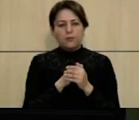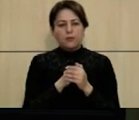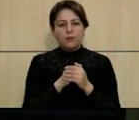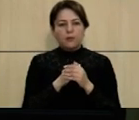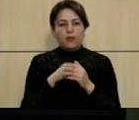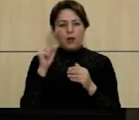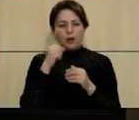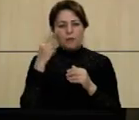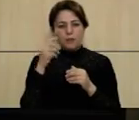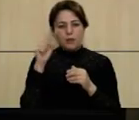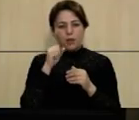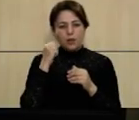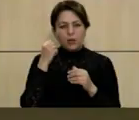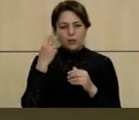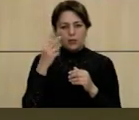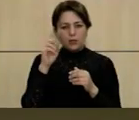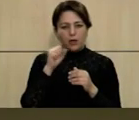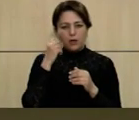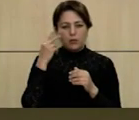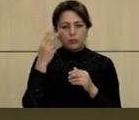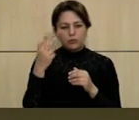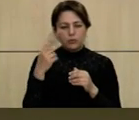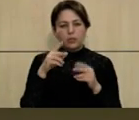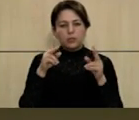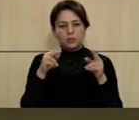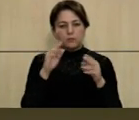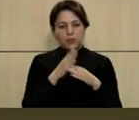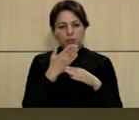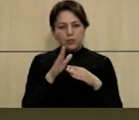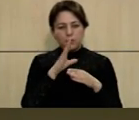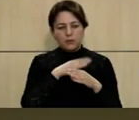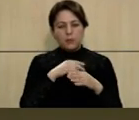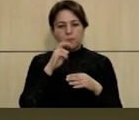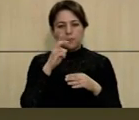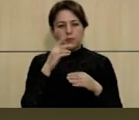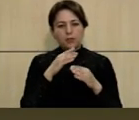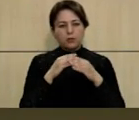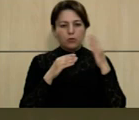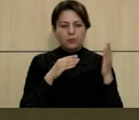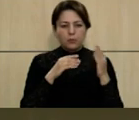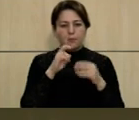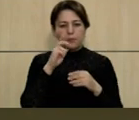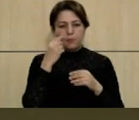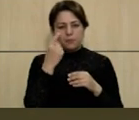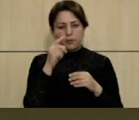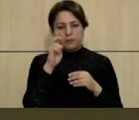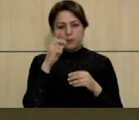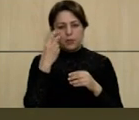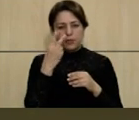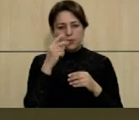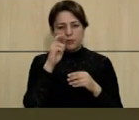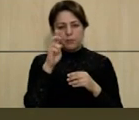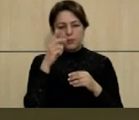A1, A2, A3 kesmalarga ajralib va B tomonidan B1, B2,